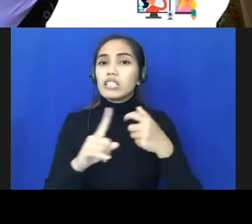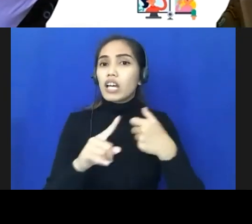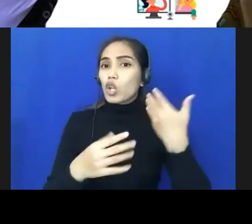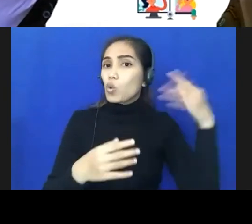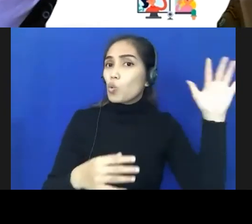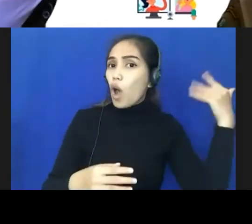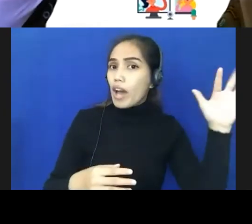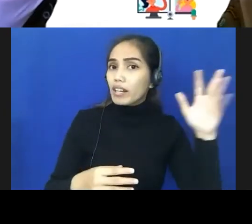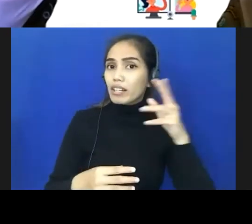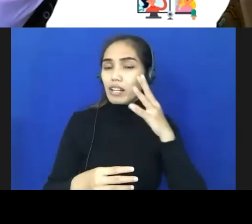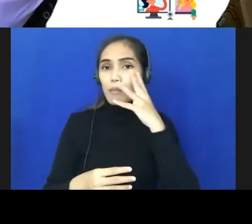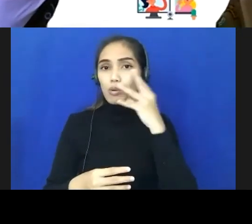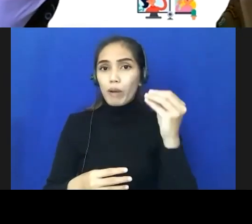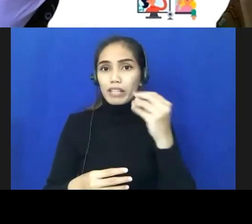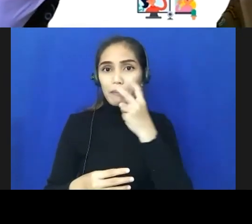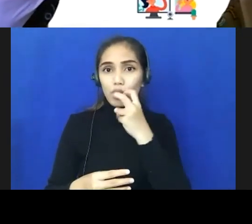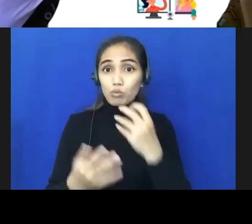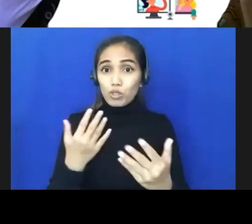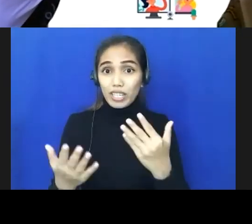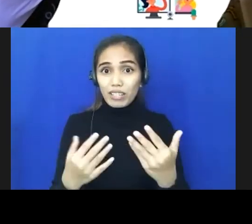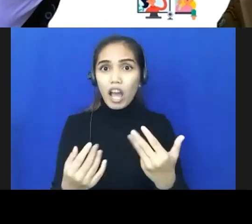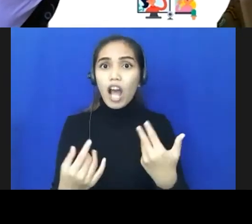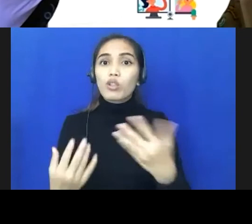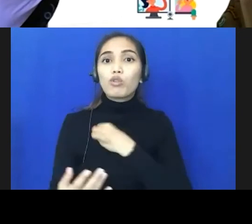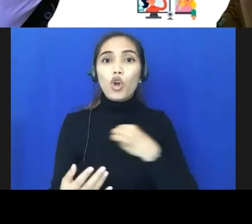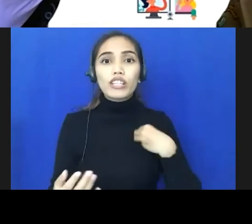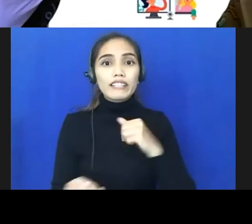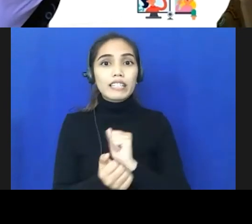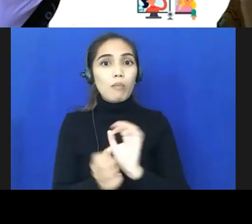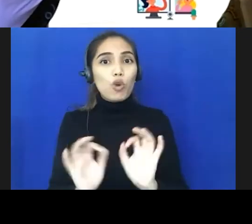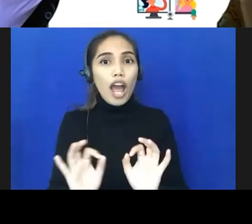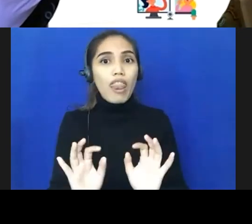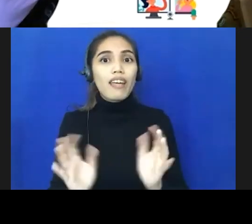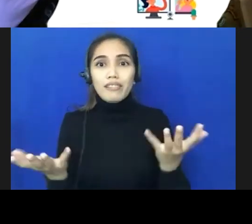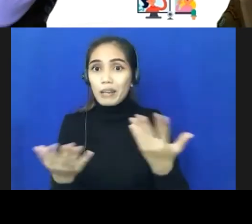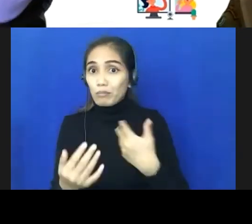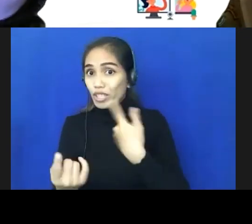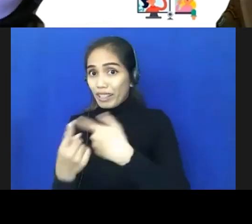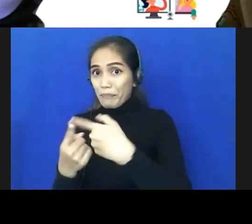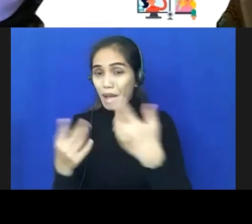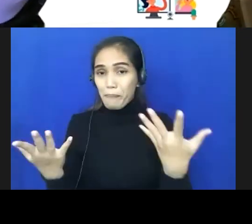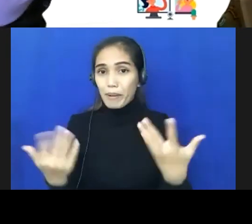Kabupaten Bandung, ada yang bukan tenaga kesehatan. Mungkin ada sedikit tambahan.